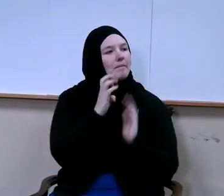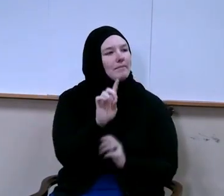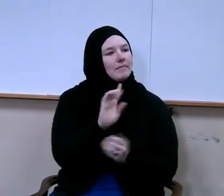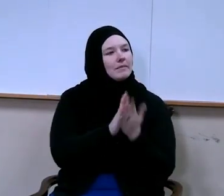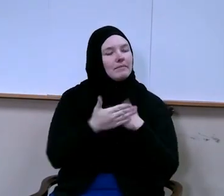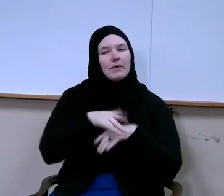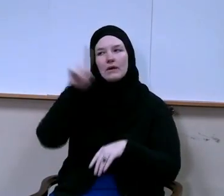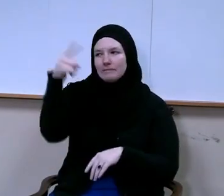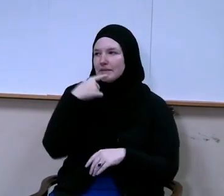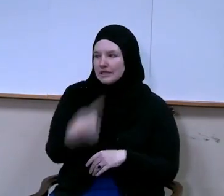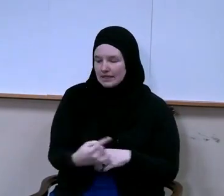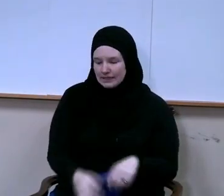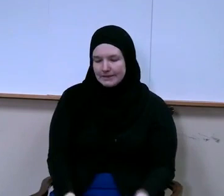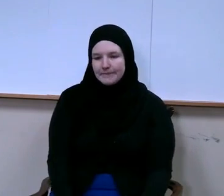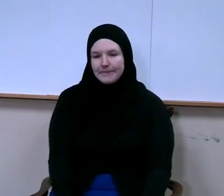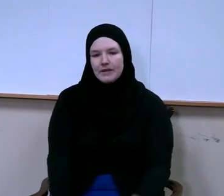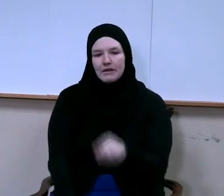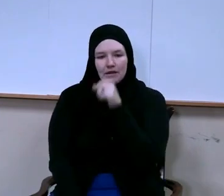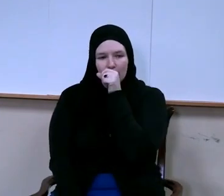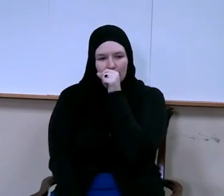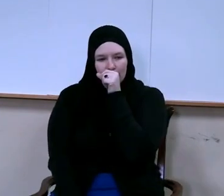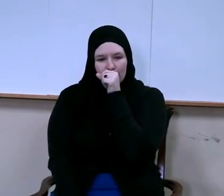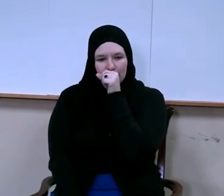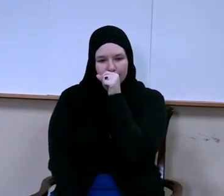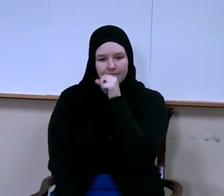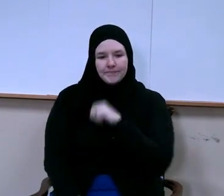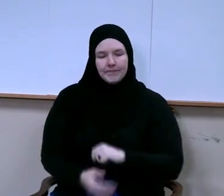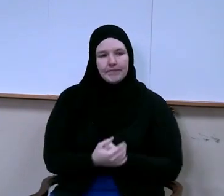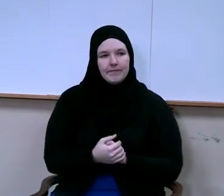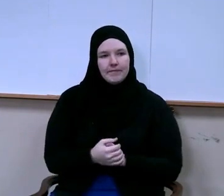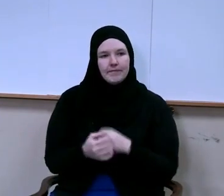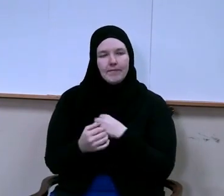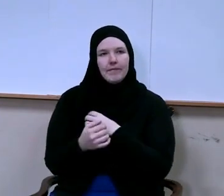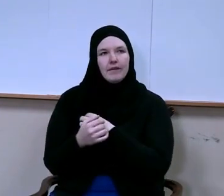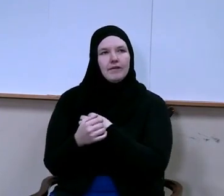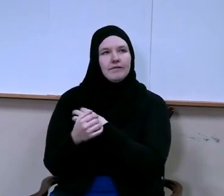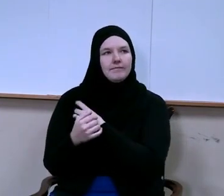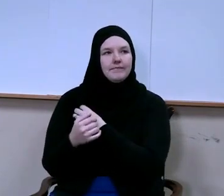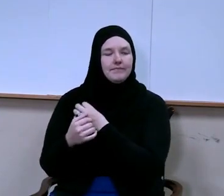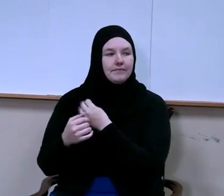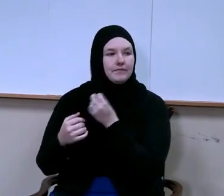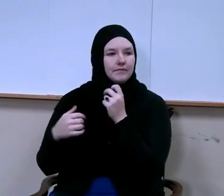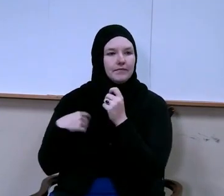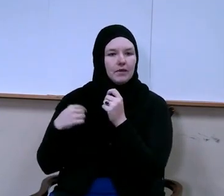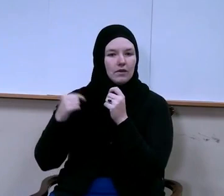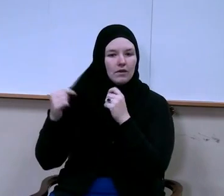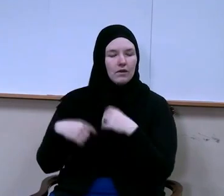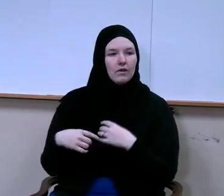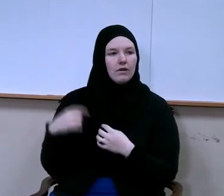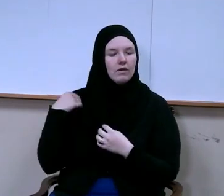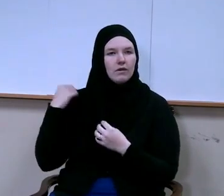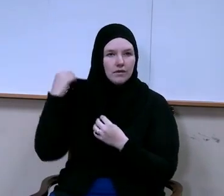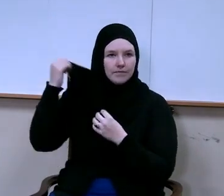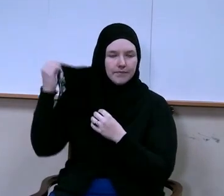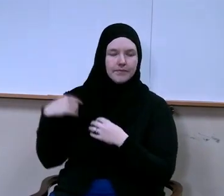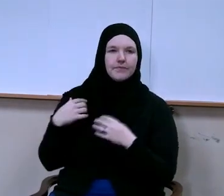says, الْإِثْمُ مَا حَاكَ فِي الصَّدْرِ وَخَشِيْتَ أَنْ يَطَّلِعَ عَلَيْهِ النَّاسِ. One sign to know what